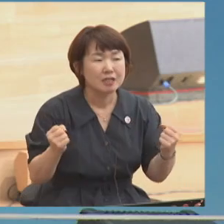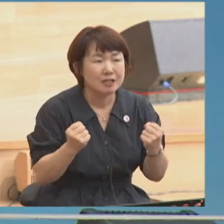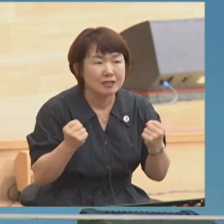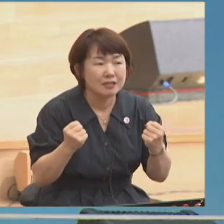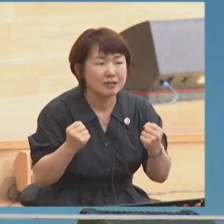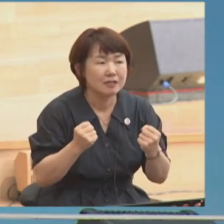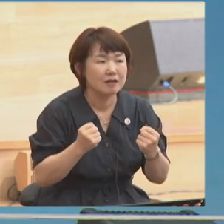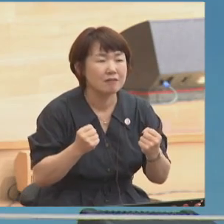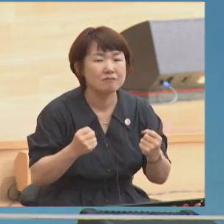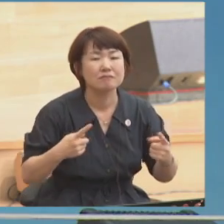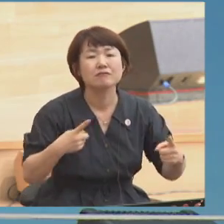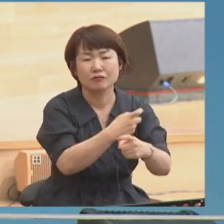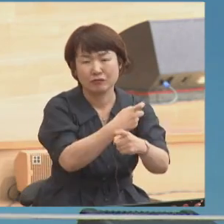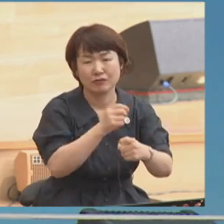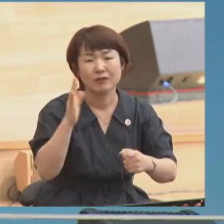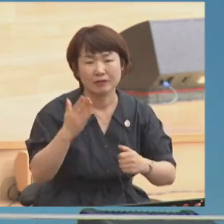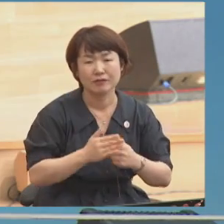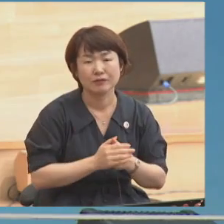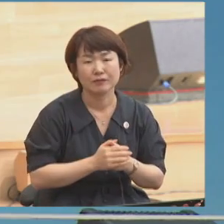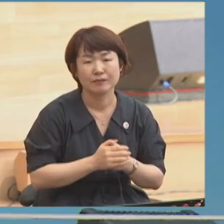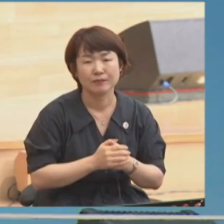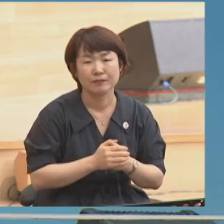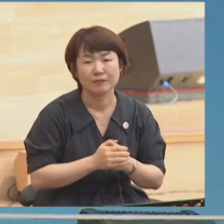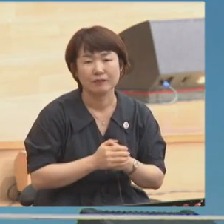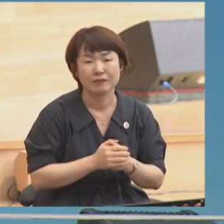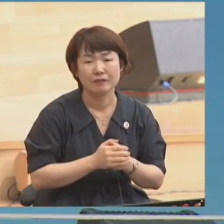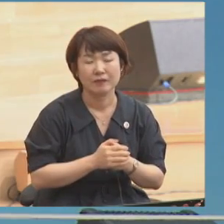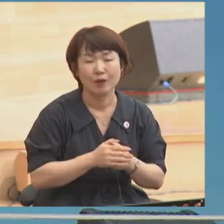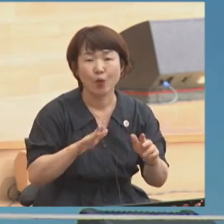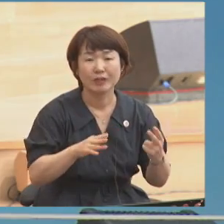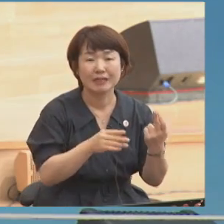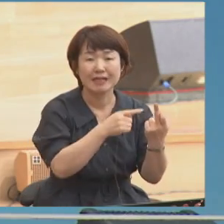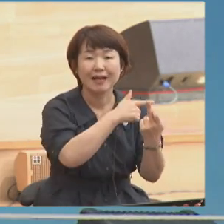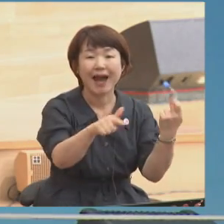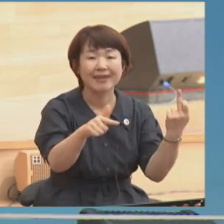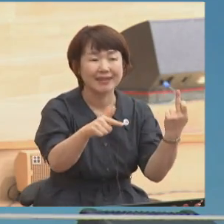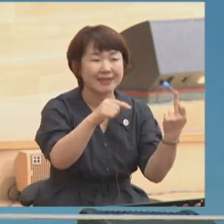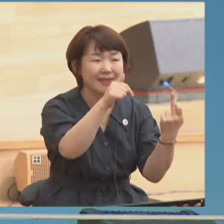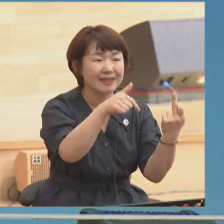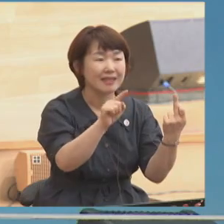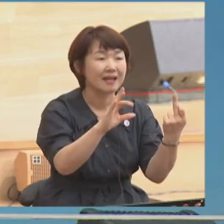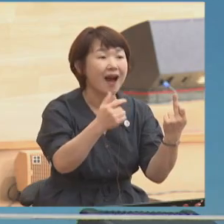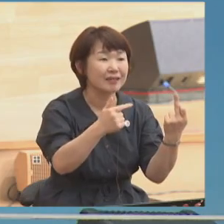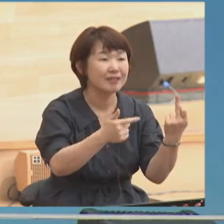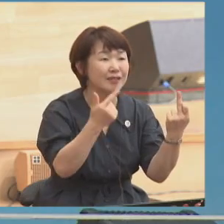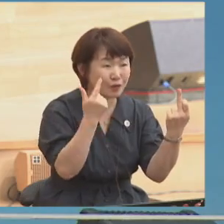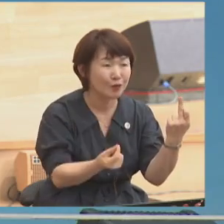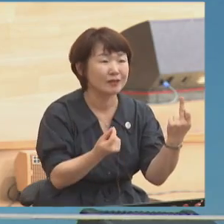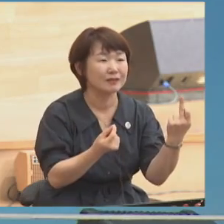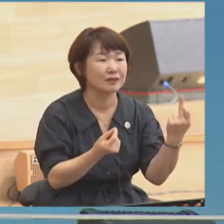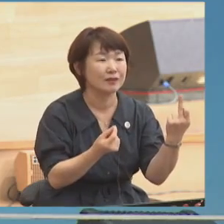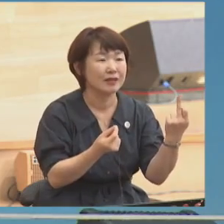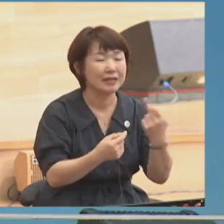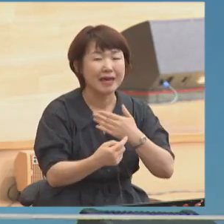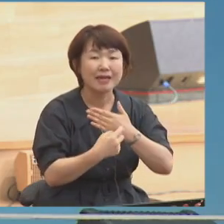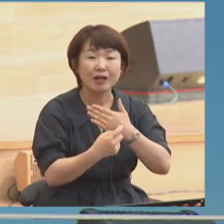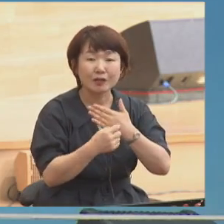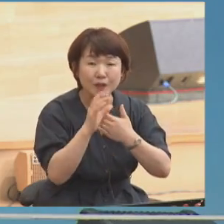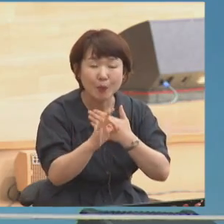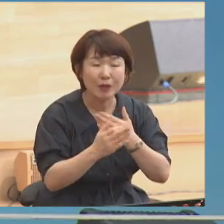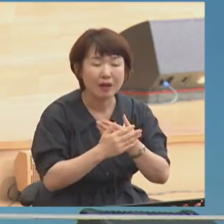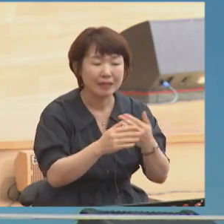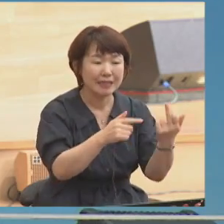부르뜰기까지 하는 거예요. 가인이 똑 그랬어요. 일단 겉으로 보면 가인이 드린